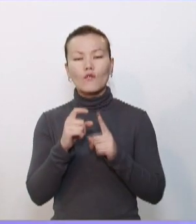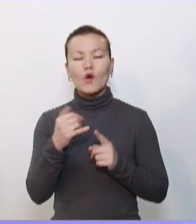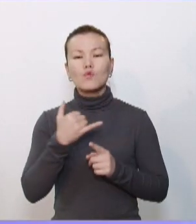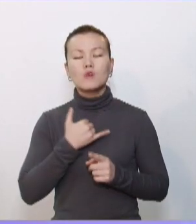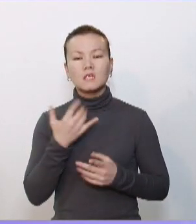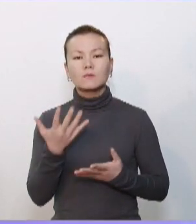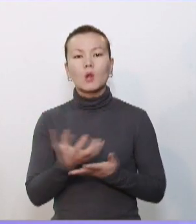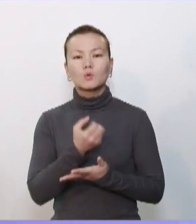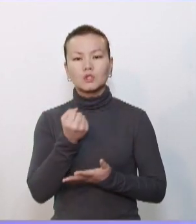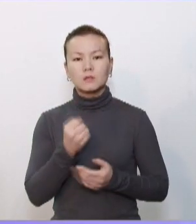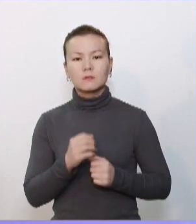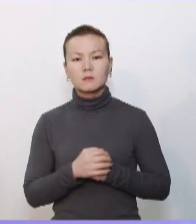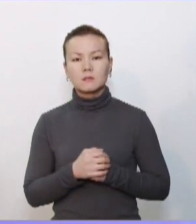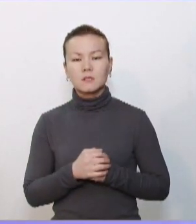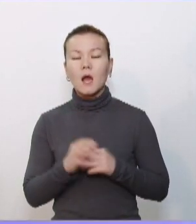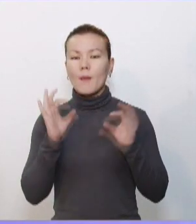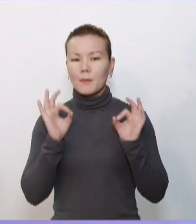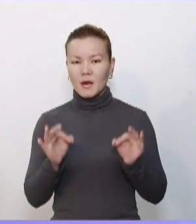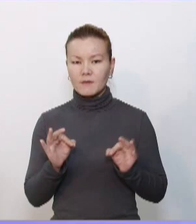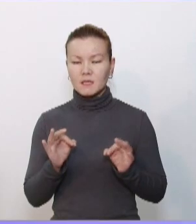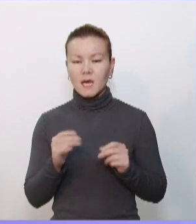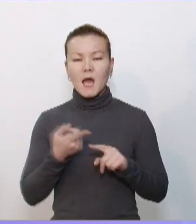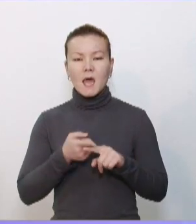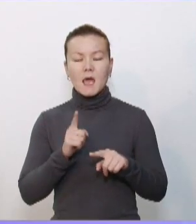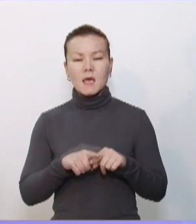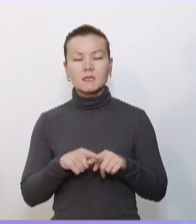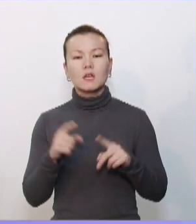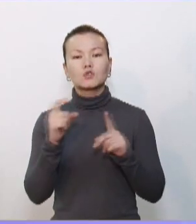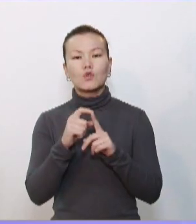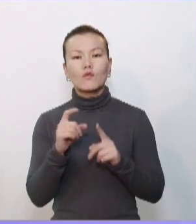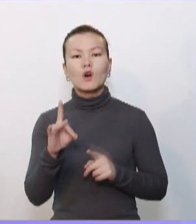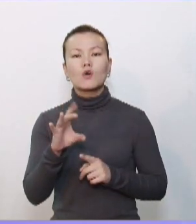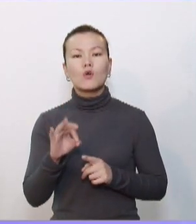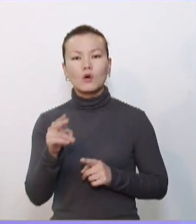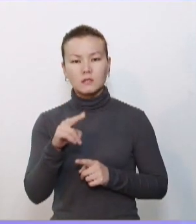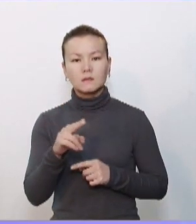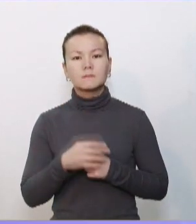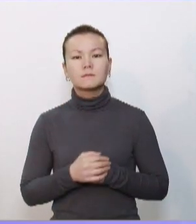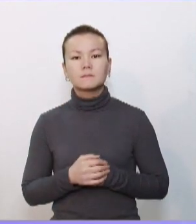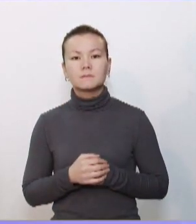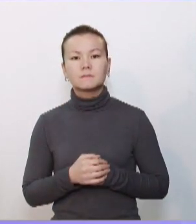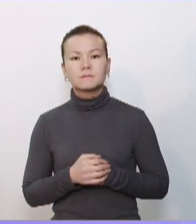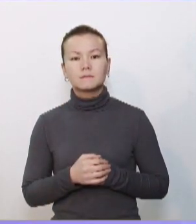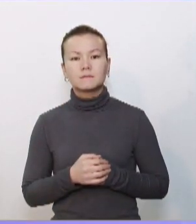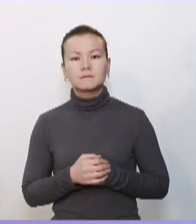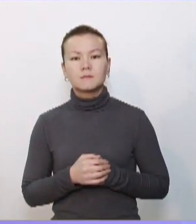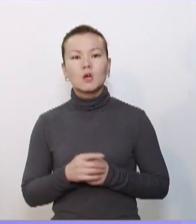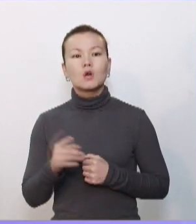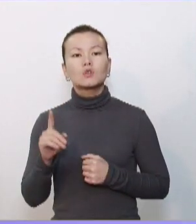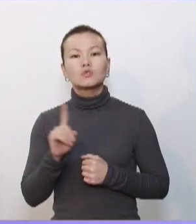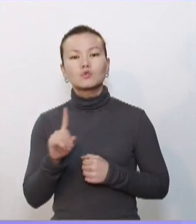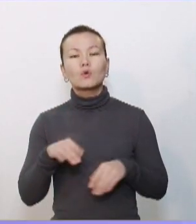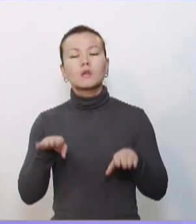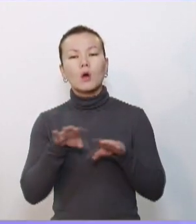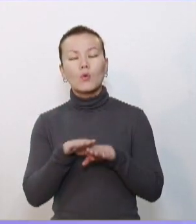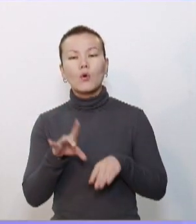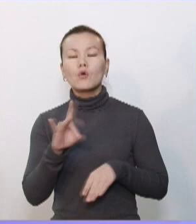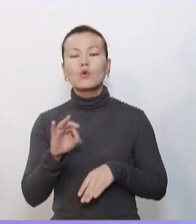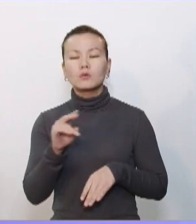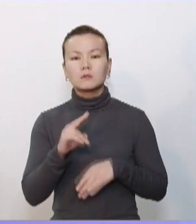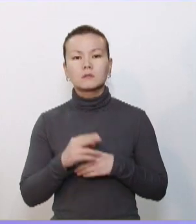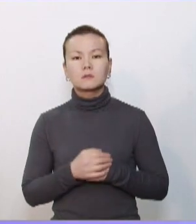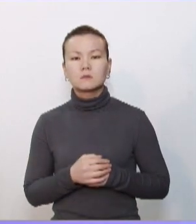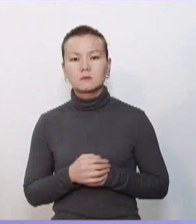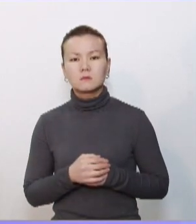нас получилось? Правильно, это слово род. Что такое